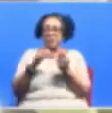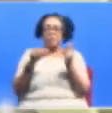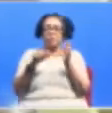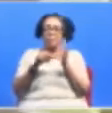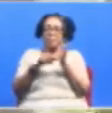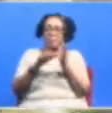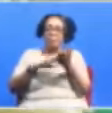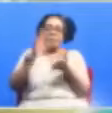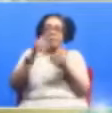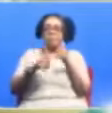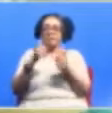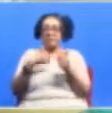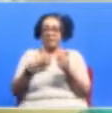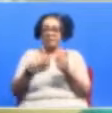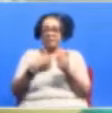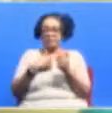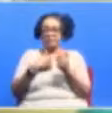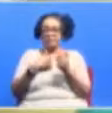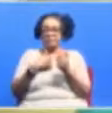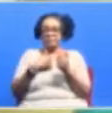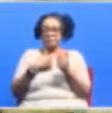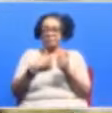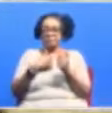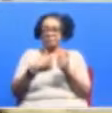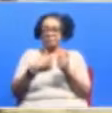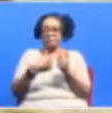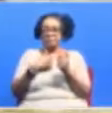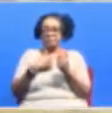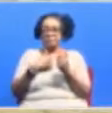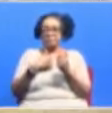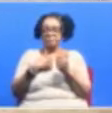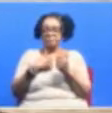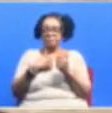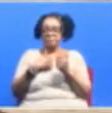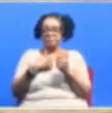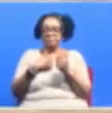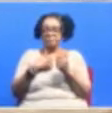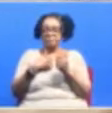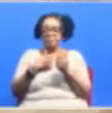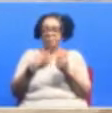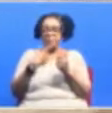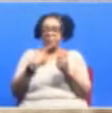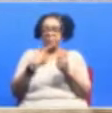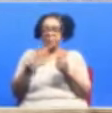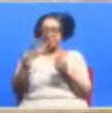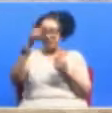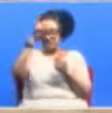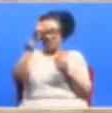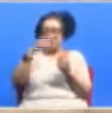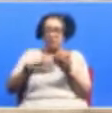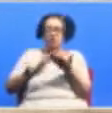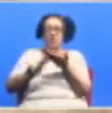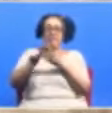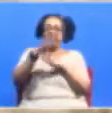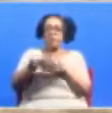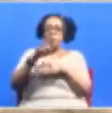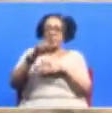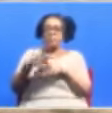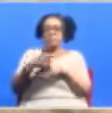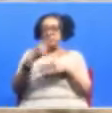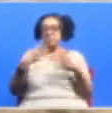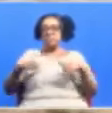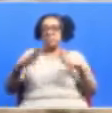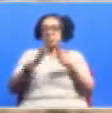shida nyingi sana zinanipungukia. It is estimated that the village has more than 1,000 people with